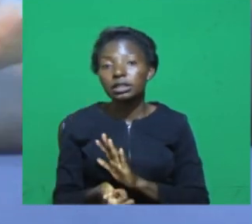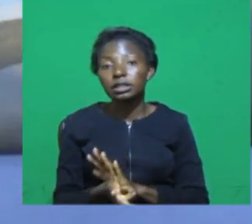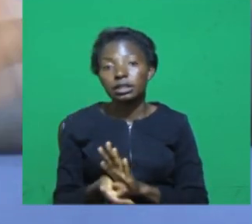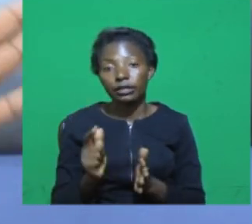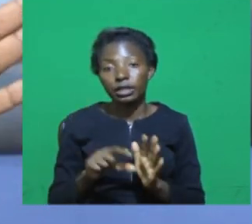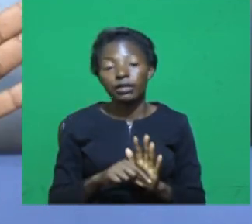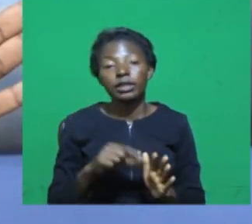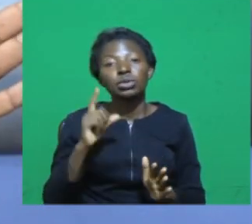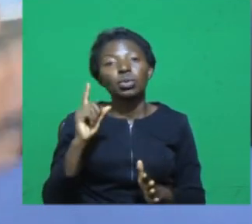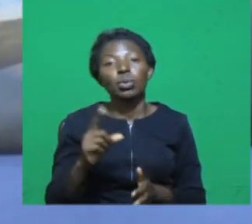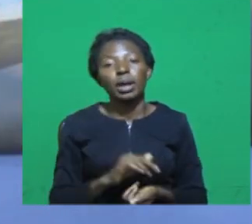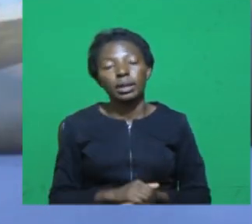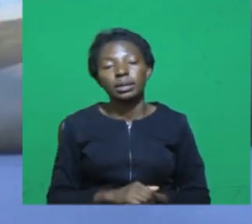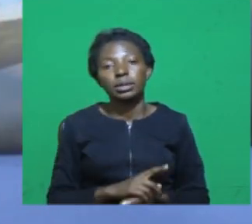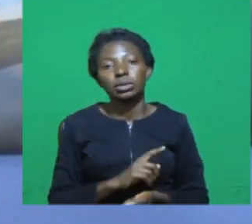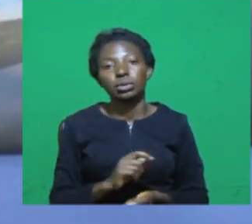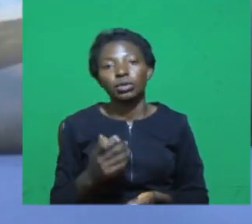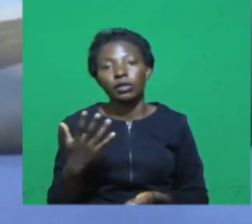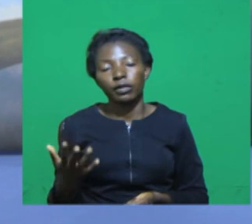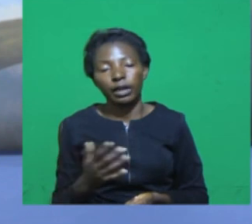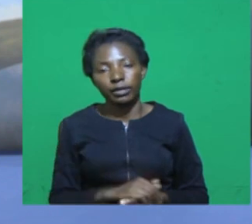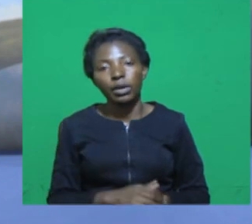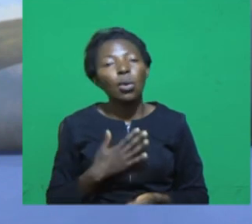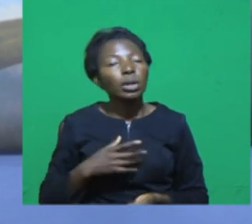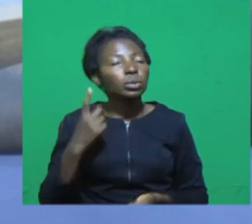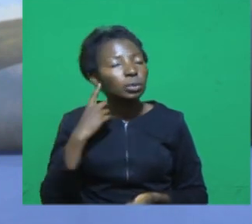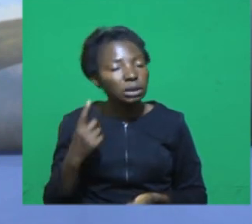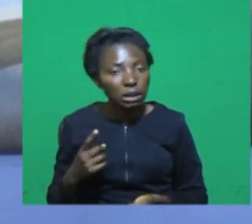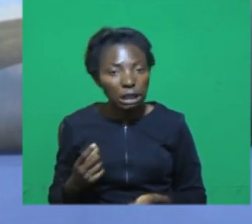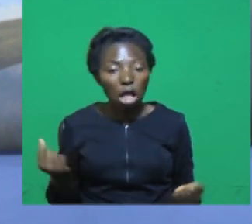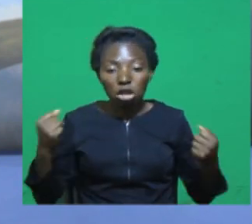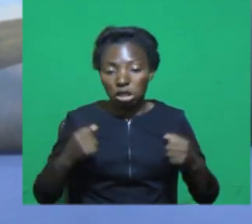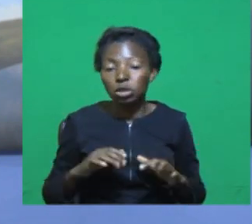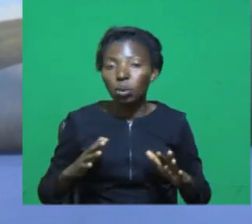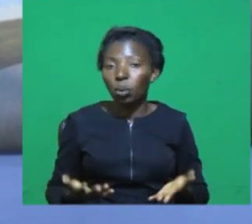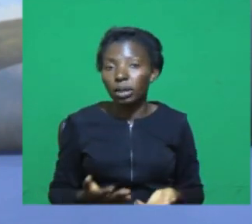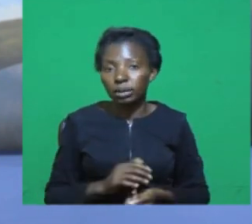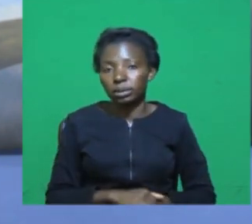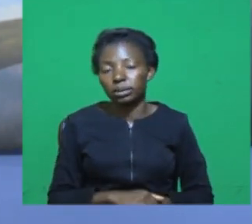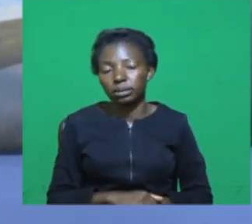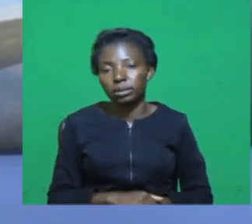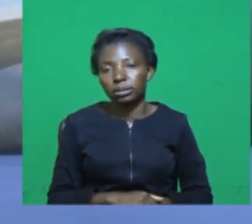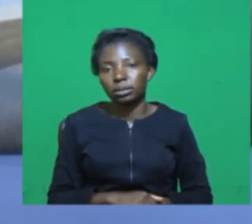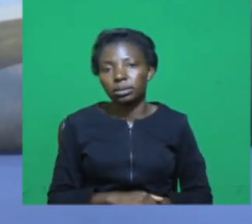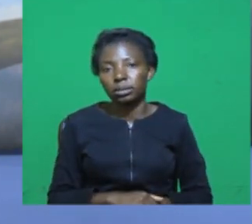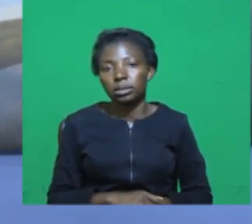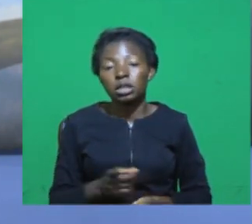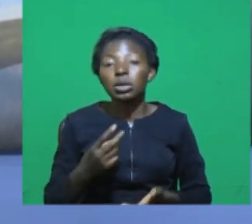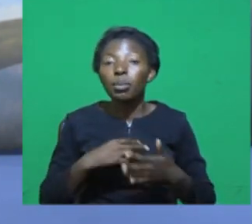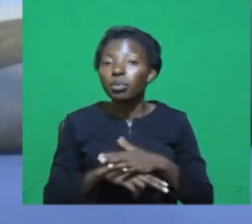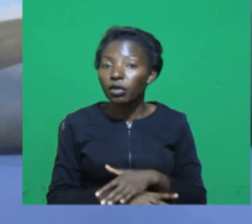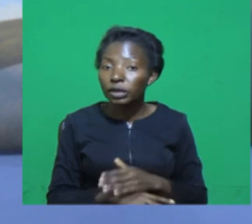henyu pavhesi 1 pastor mosvika pavhesi 5. Tinzwawo achitsanangurwa mapfekero ake mukadzi yeye, chiri